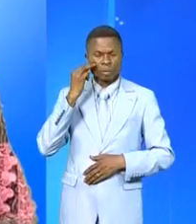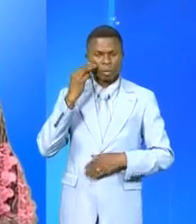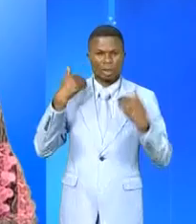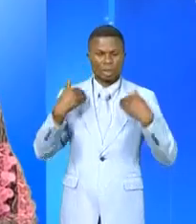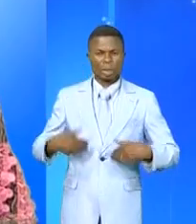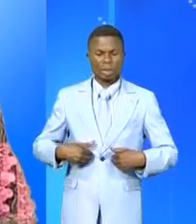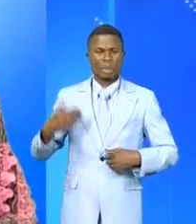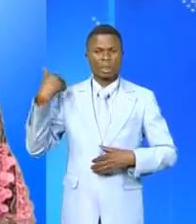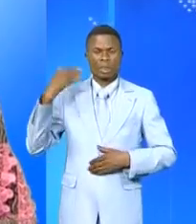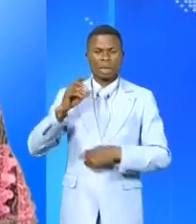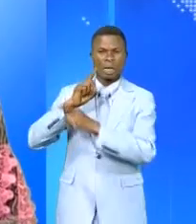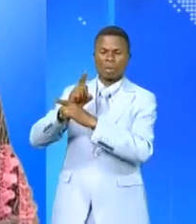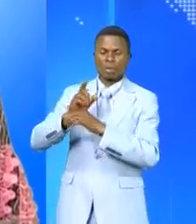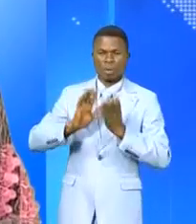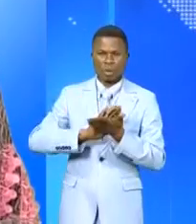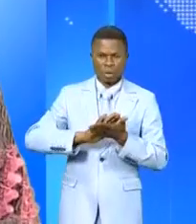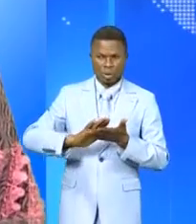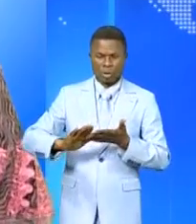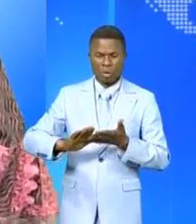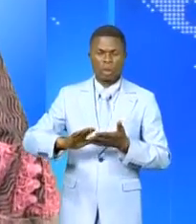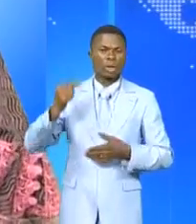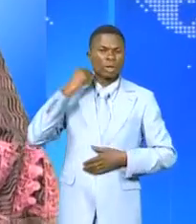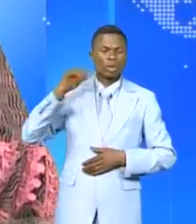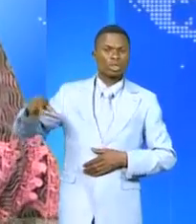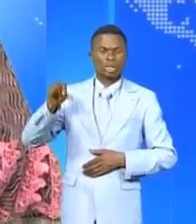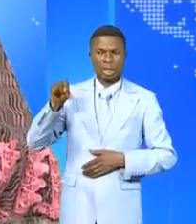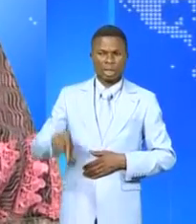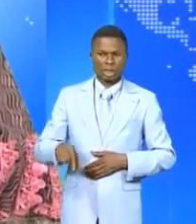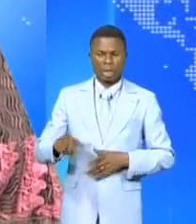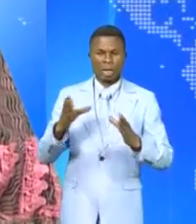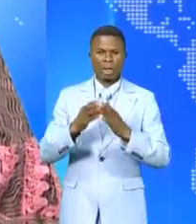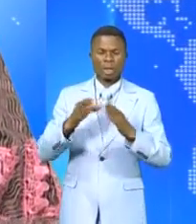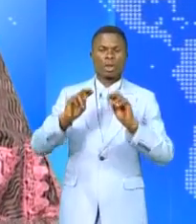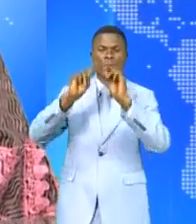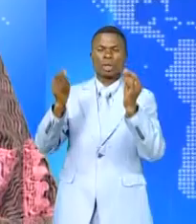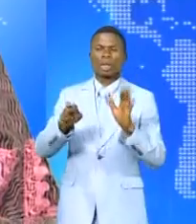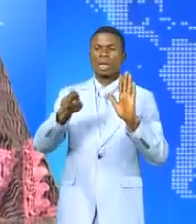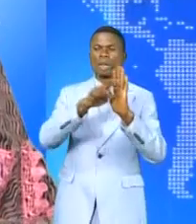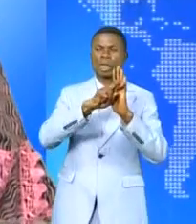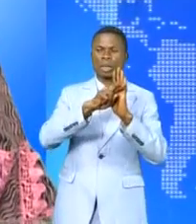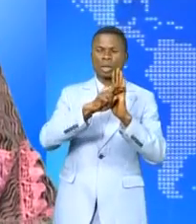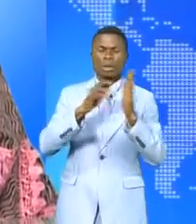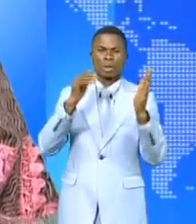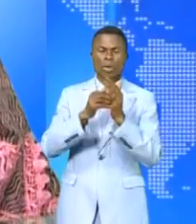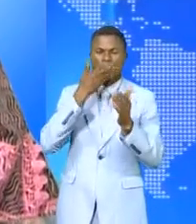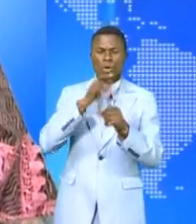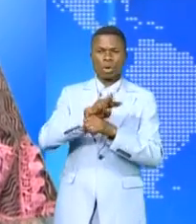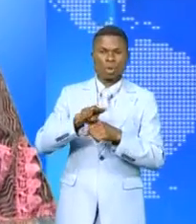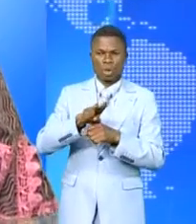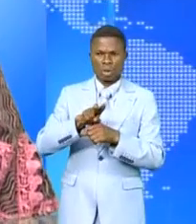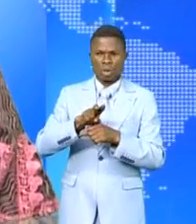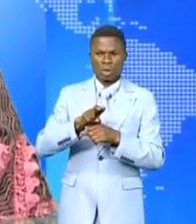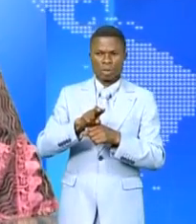publique, Prévention et Hygiène, Dr Jean-Jacques Mbungani, avec l'équipe de la riposte contre la COVID-19